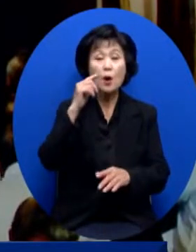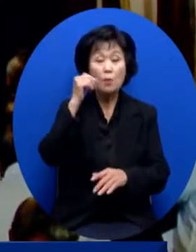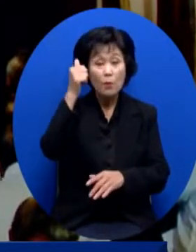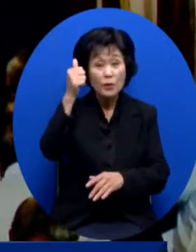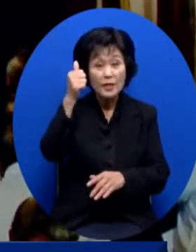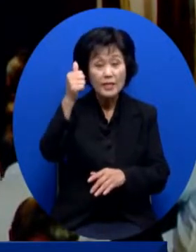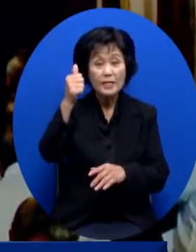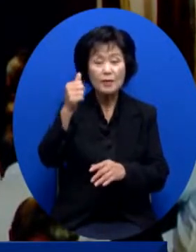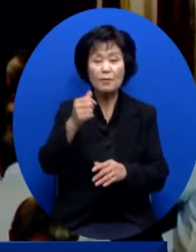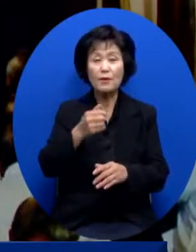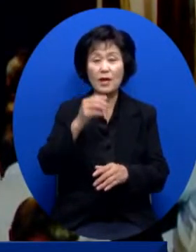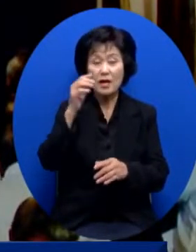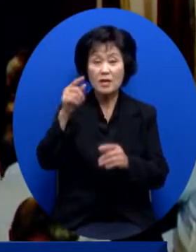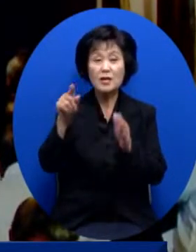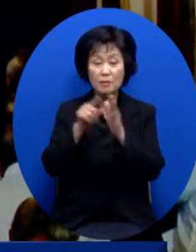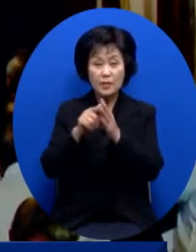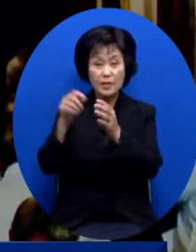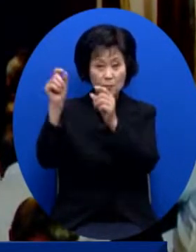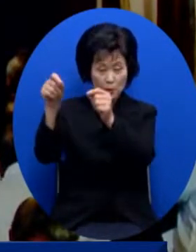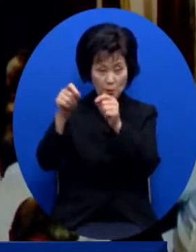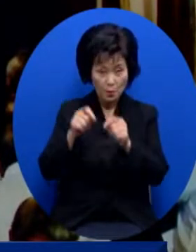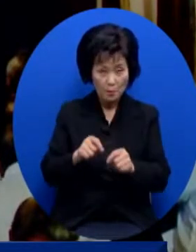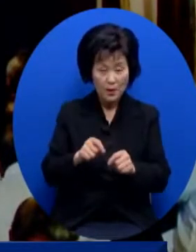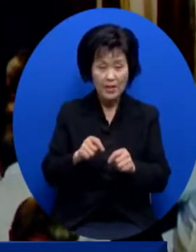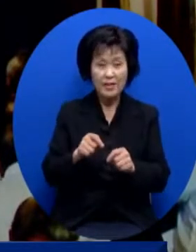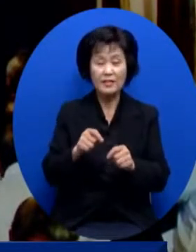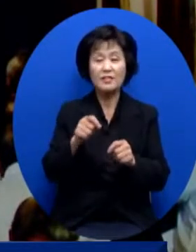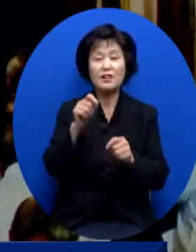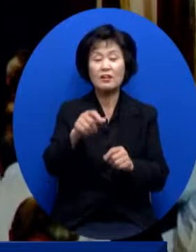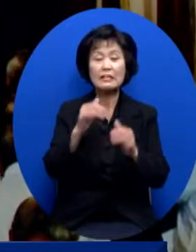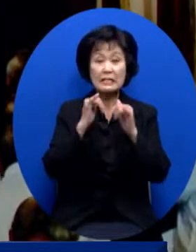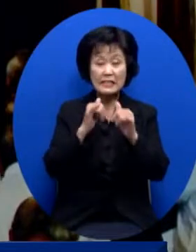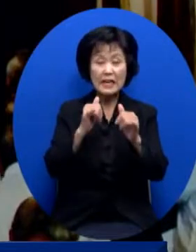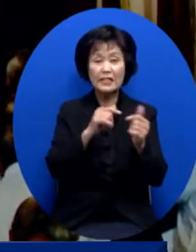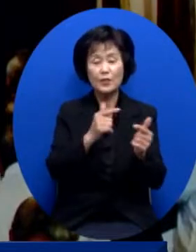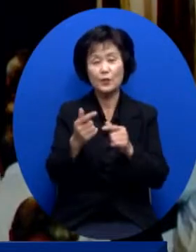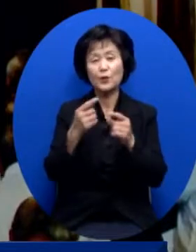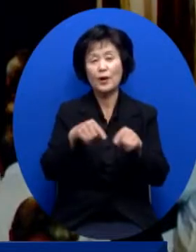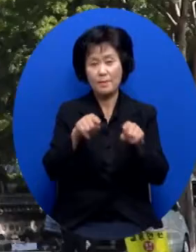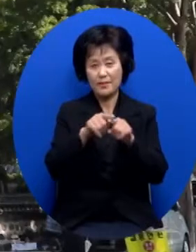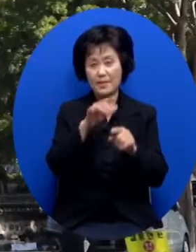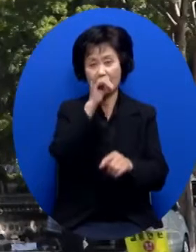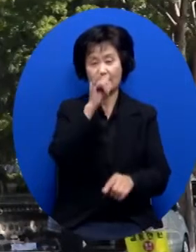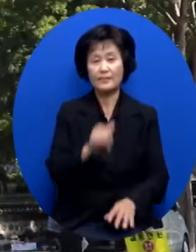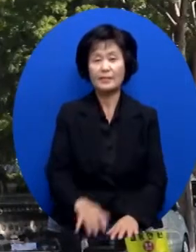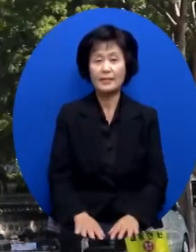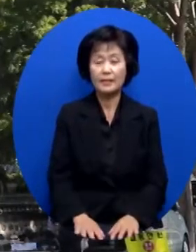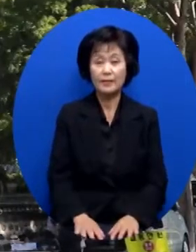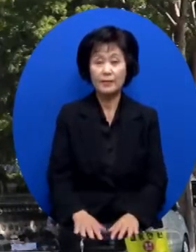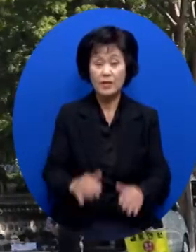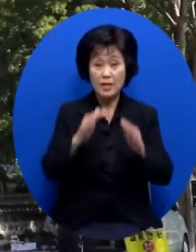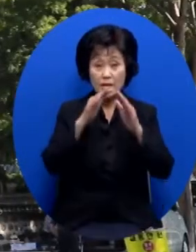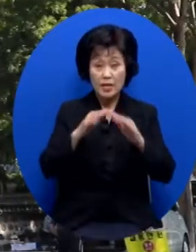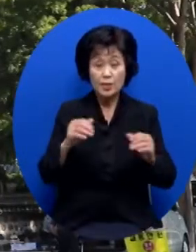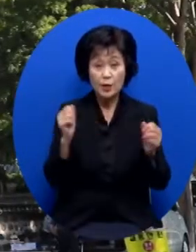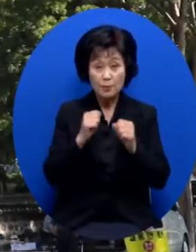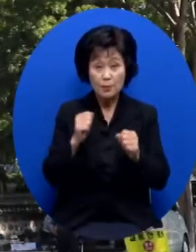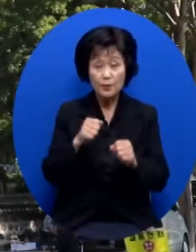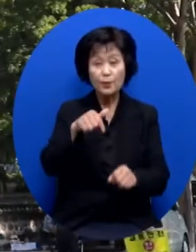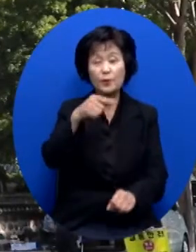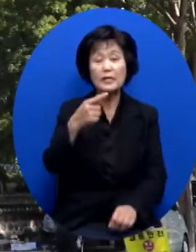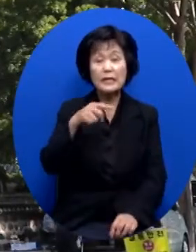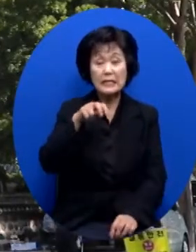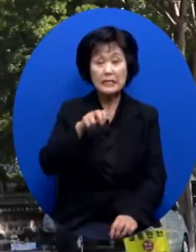이자익 목회자상 수상도 함께 진행됐습니다. 김제 기자가 전합니다. 전북 김제시 금산면에